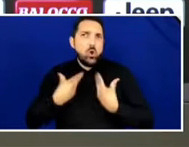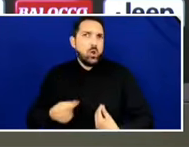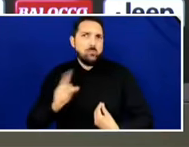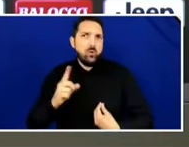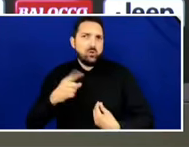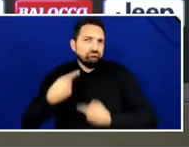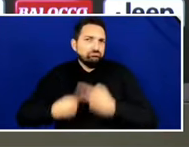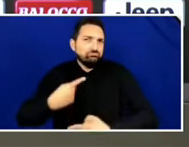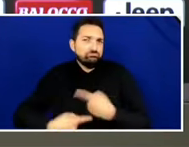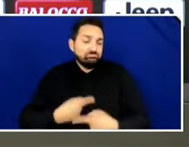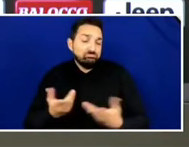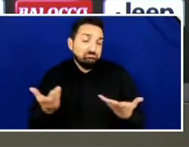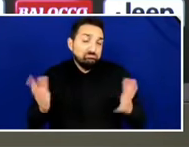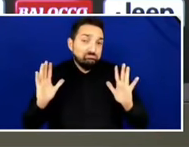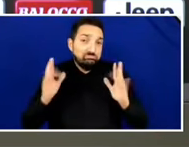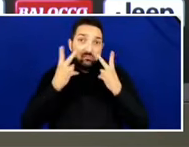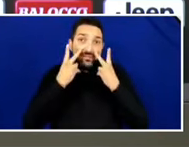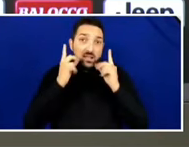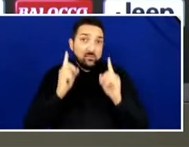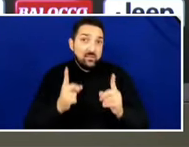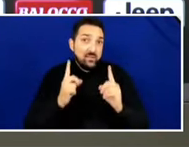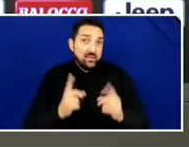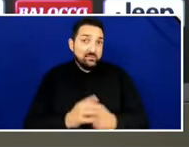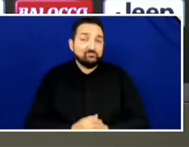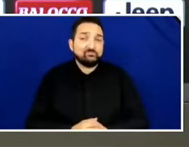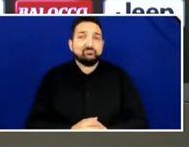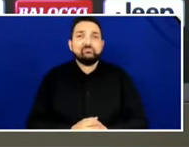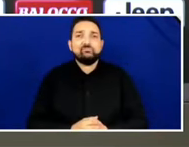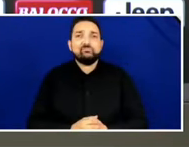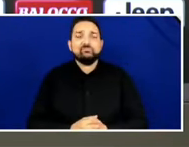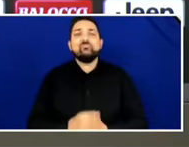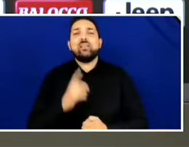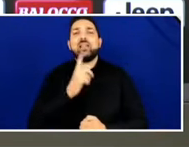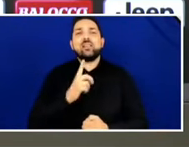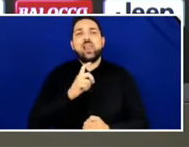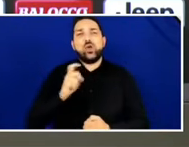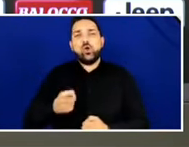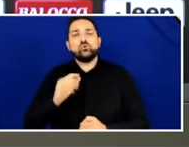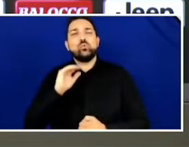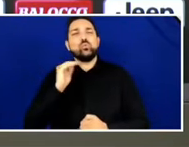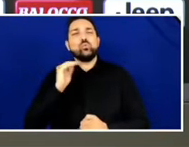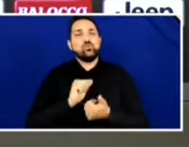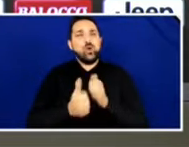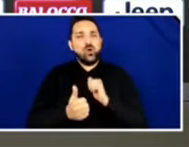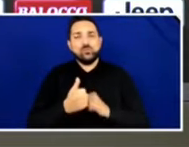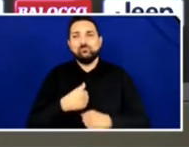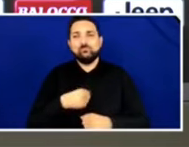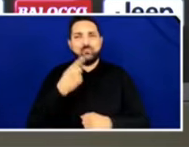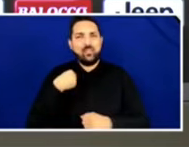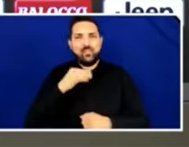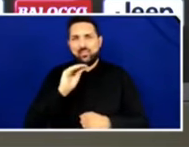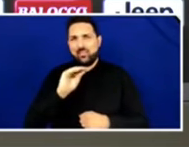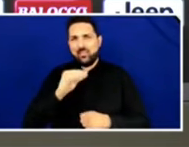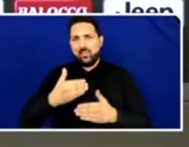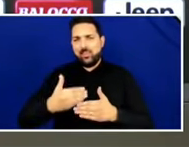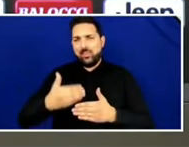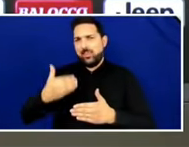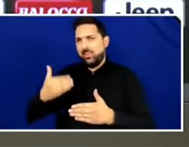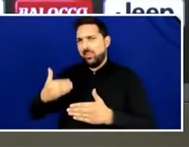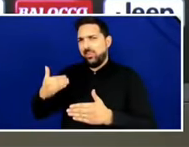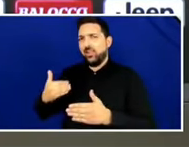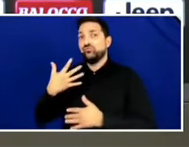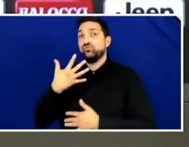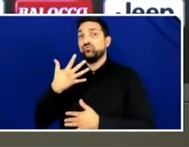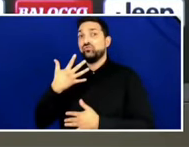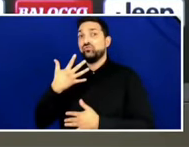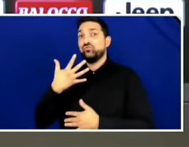vedremo Daniele galosso Tutto Sport volevo tornare sulle vostre ultime partite nelle ultime cinque gare ci sono stati